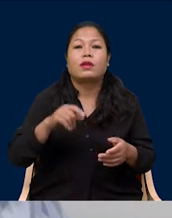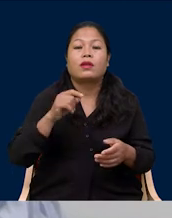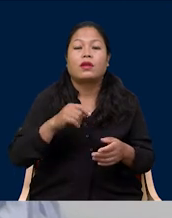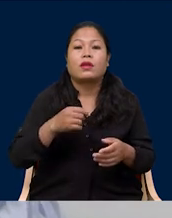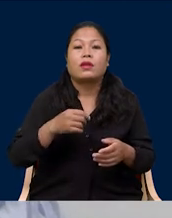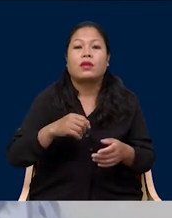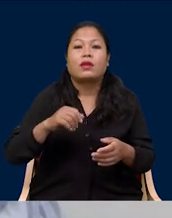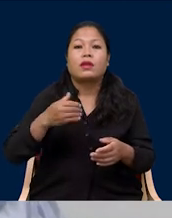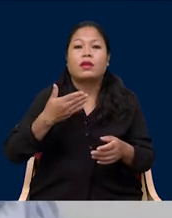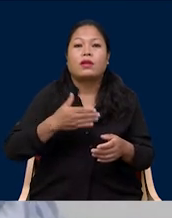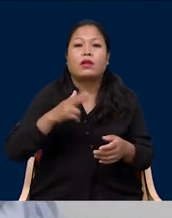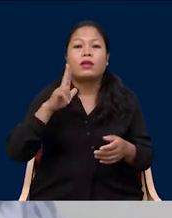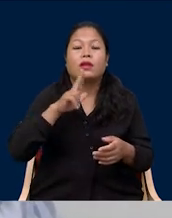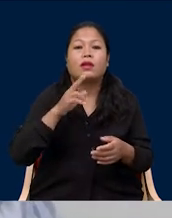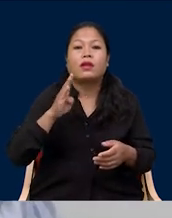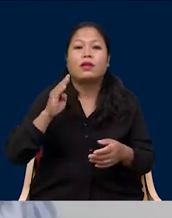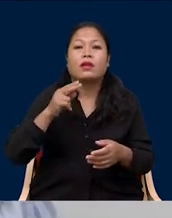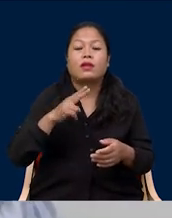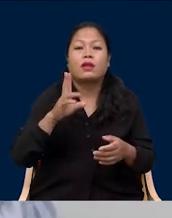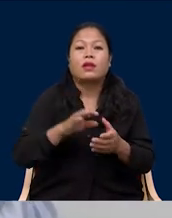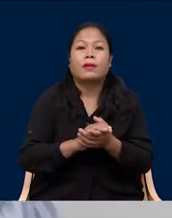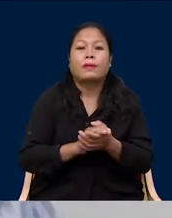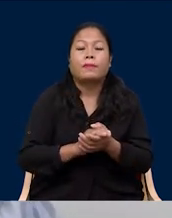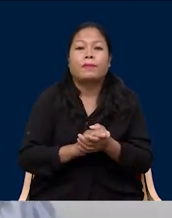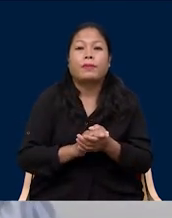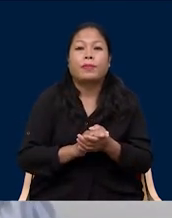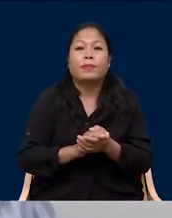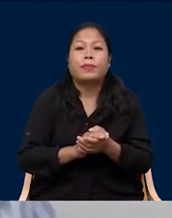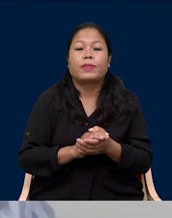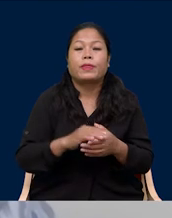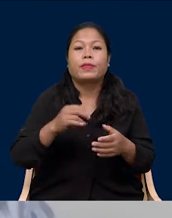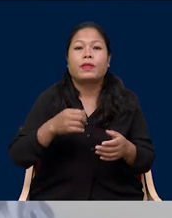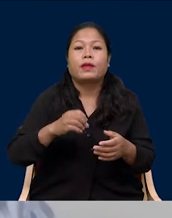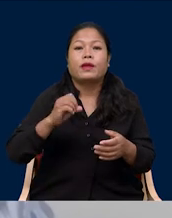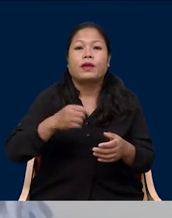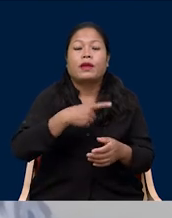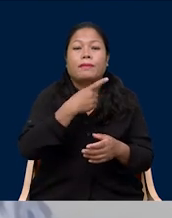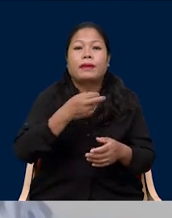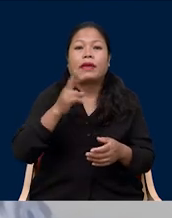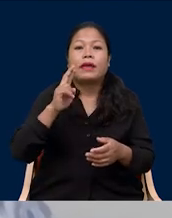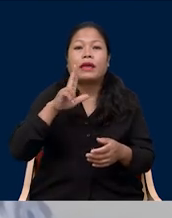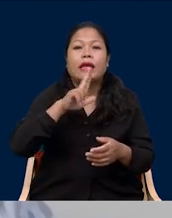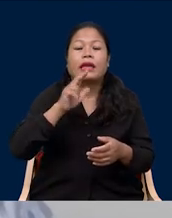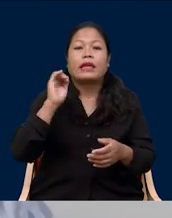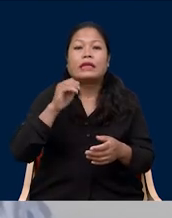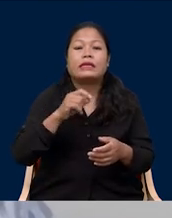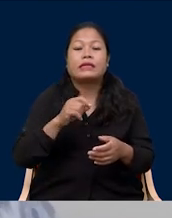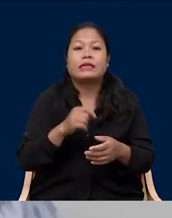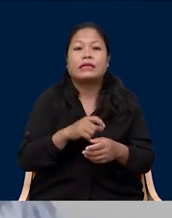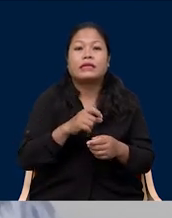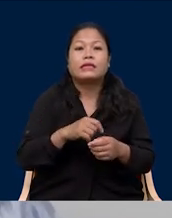वान बिहाइन्ड भन्ने जुन प्रिन्सिपल छ यो एउटा चाहिँ हाम्रो प्यारिस एग्रिमेन्टको